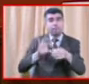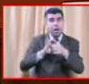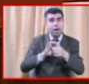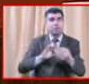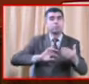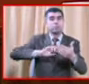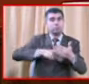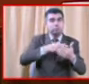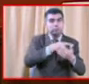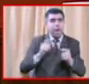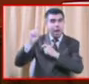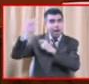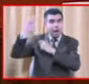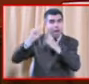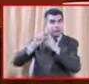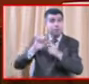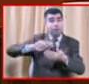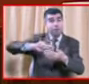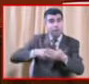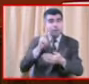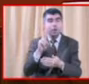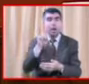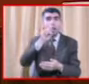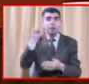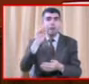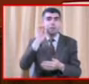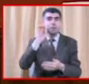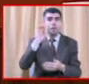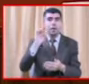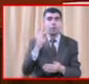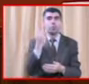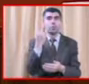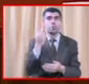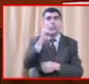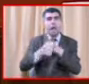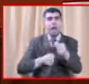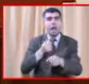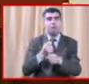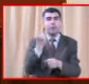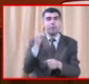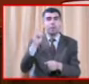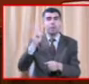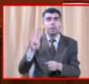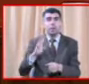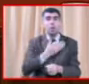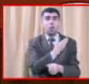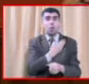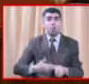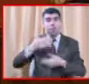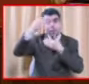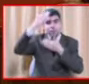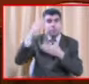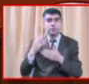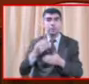التعاون العسكري الموقعة بالرباط في 2 ماي 2006 بين حكومة المملكة المغربية وحكومة دولة